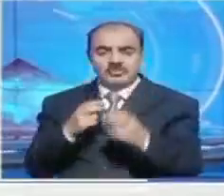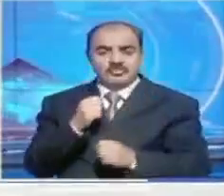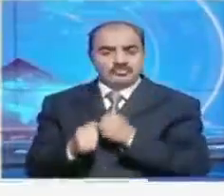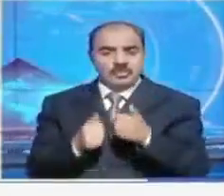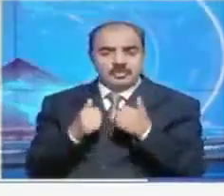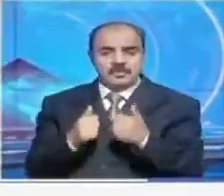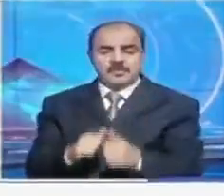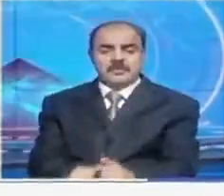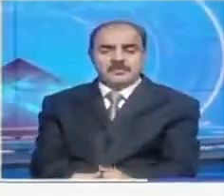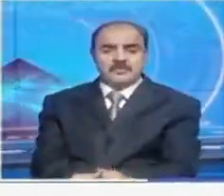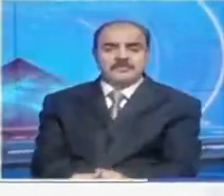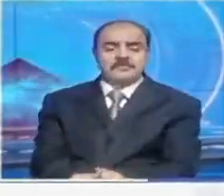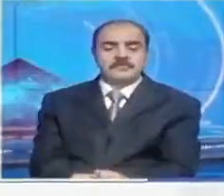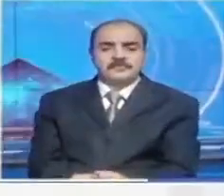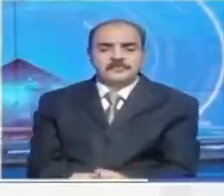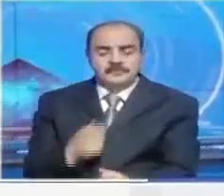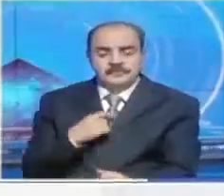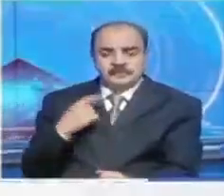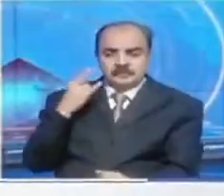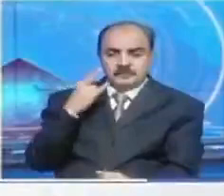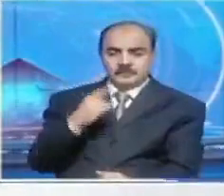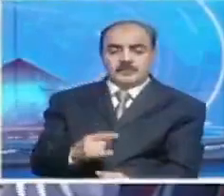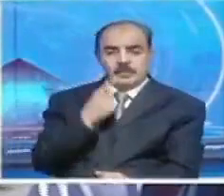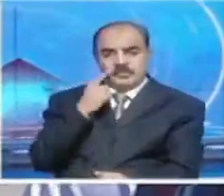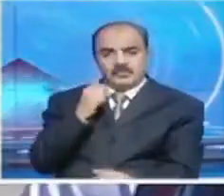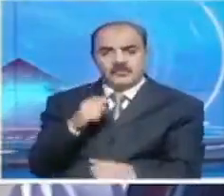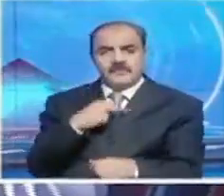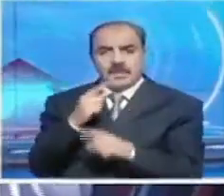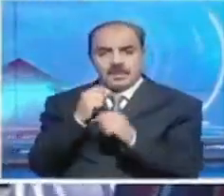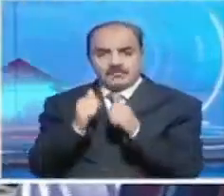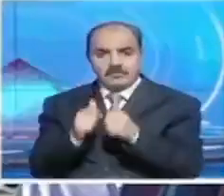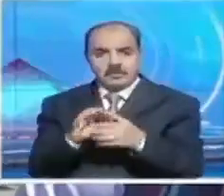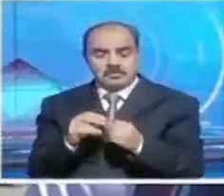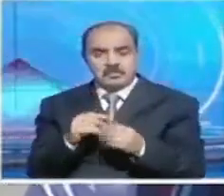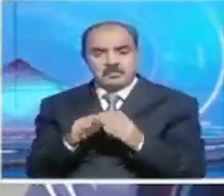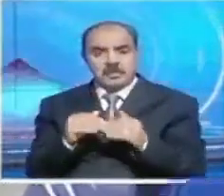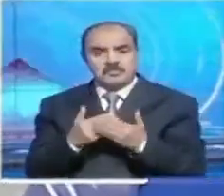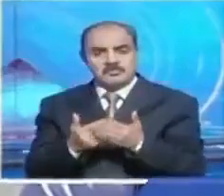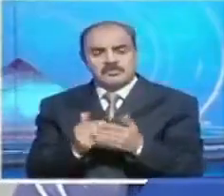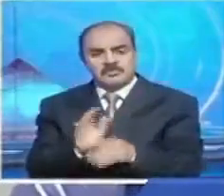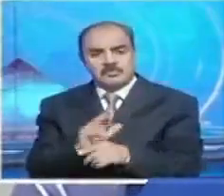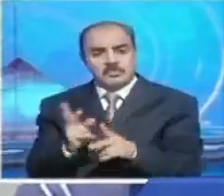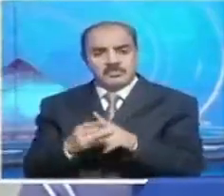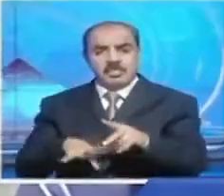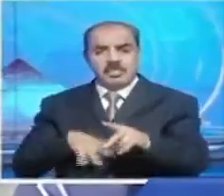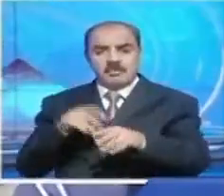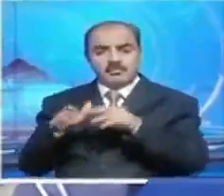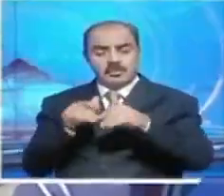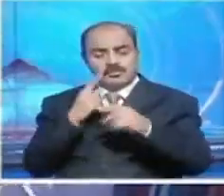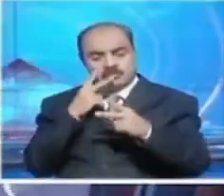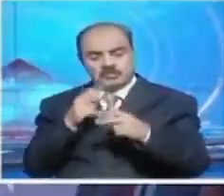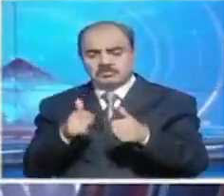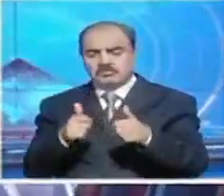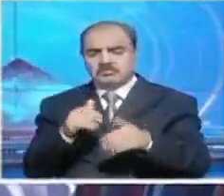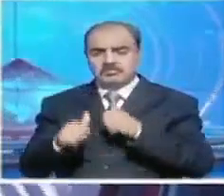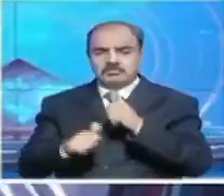كبير. وصلت إلى المعبر لبحث جهود الأمم المتحدة والمؤسسات المصرية للنازحين السودانيين وكافة